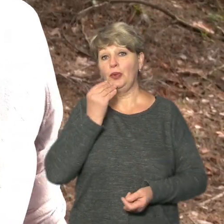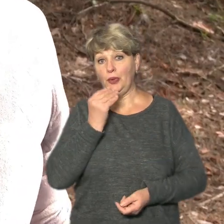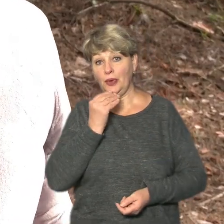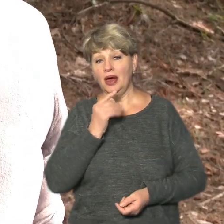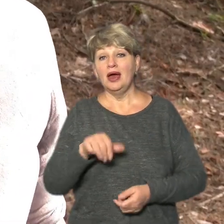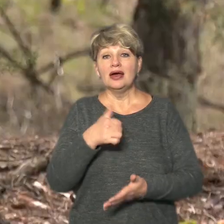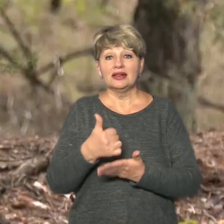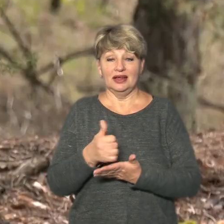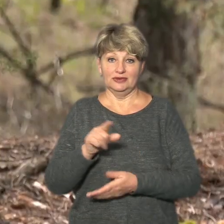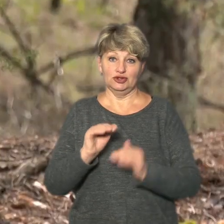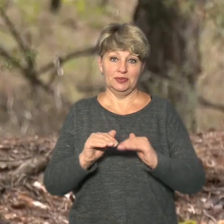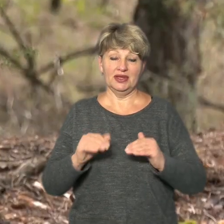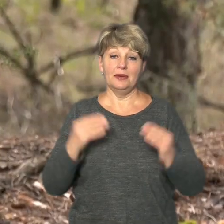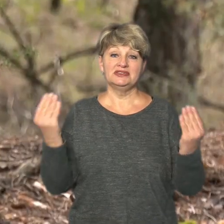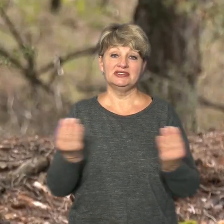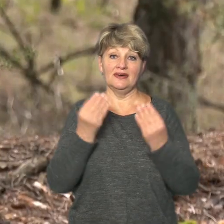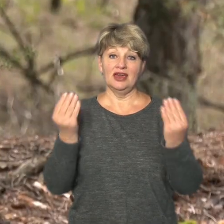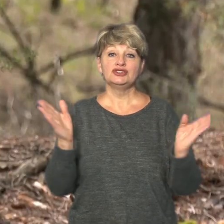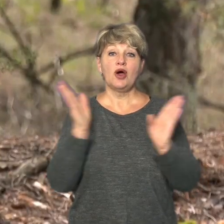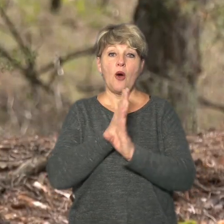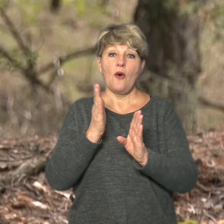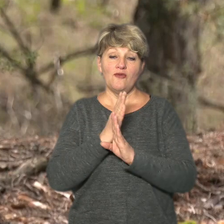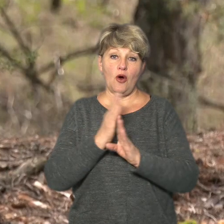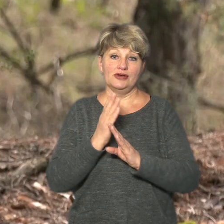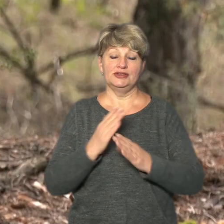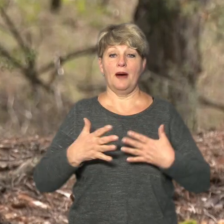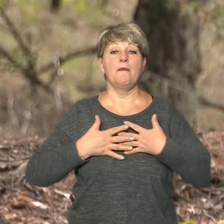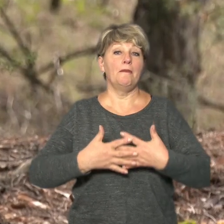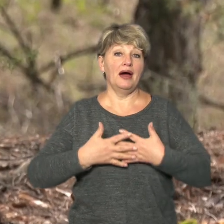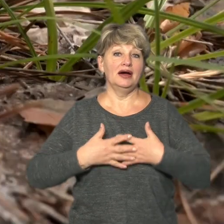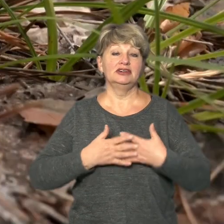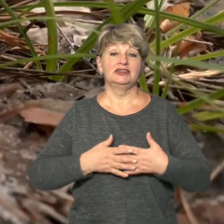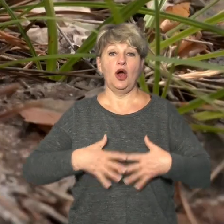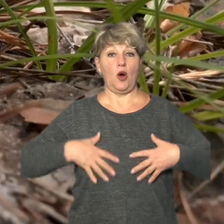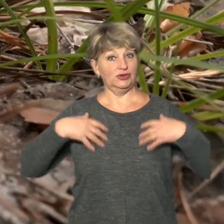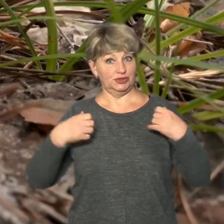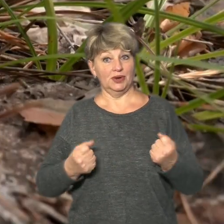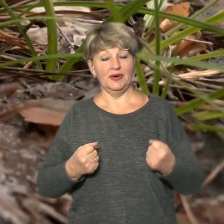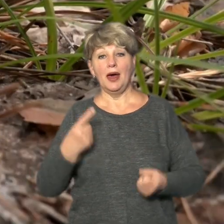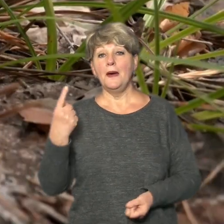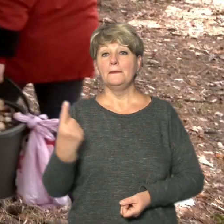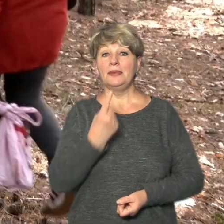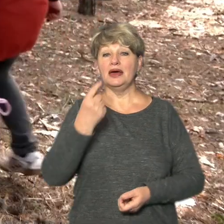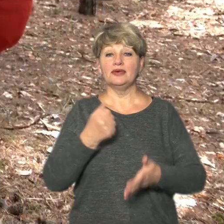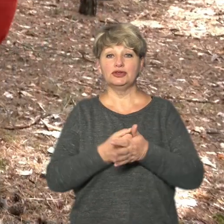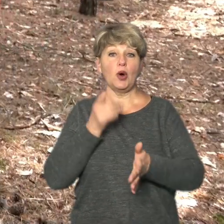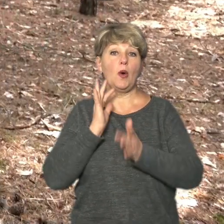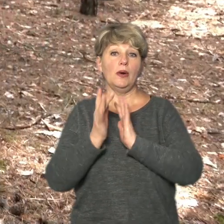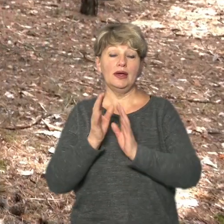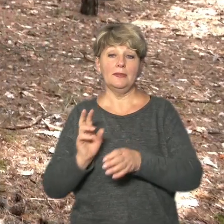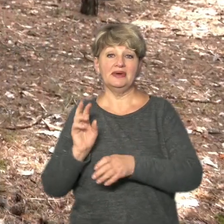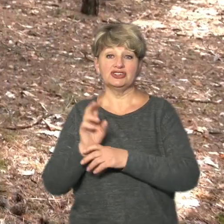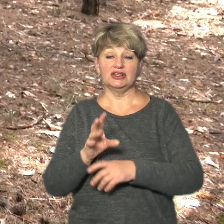більше щоб діти оце як свіжим воздухом подешали набралися Просто здоровилась може лісом оздоровились перша до лісу цього року прийшла і пані